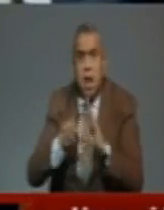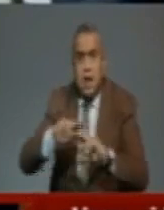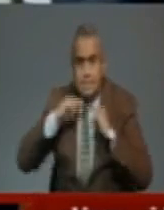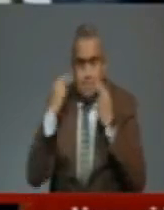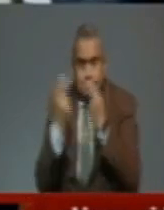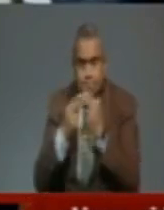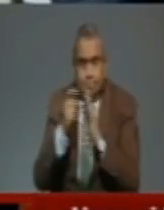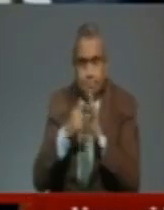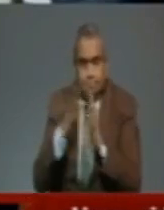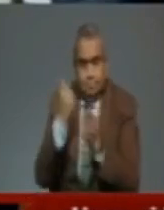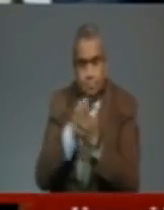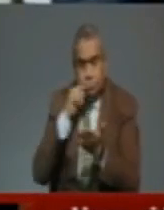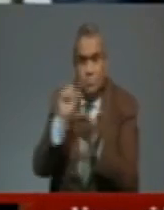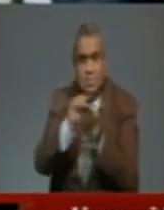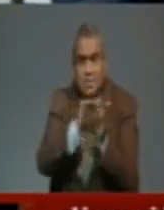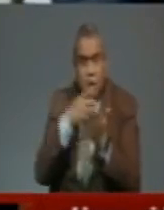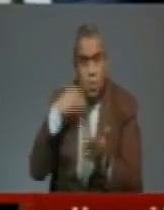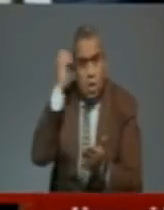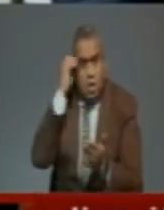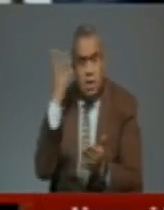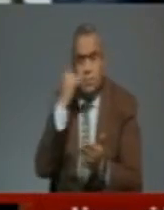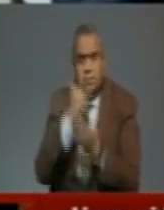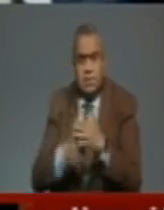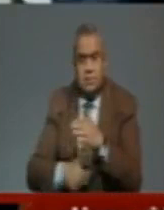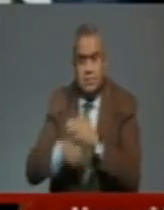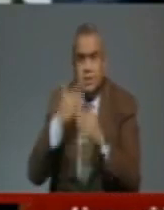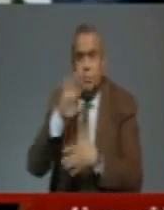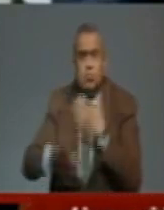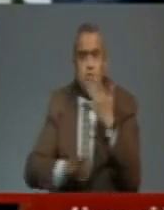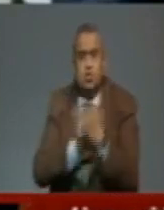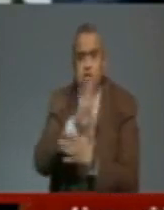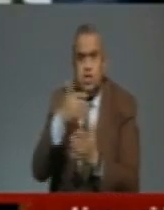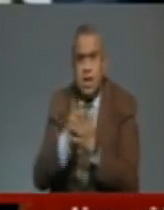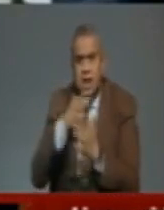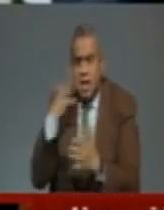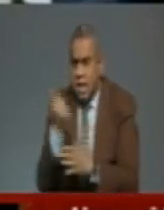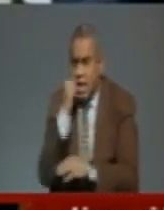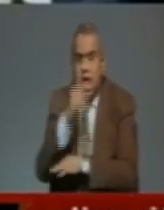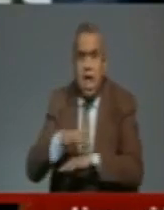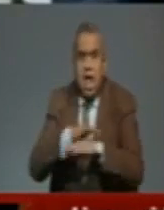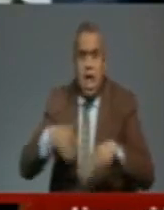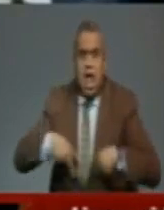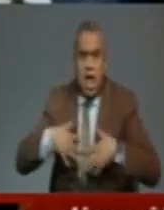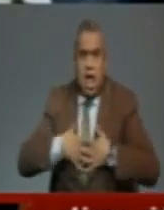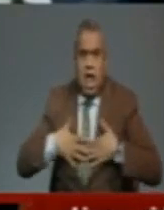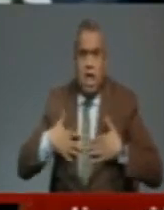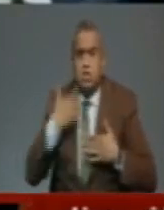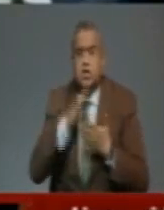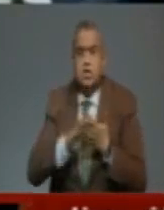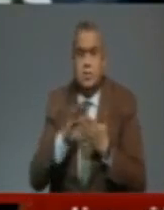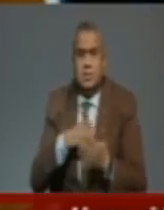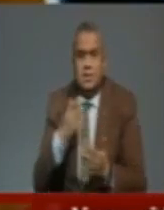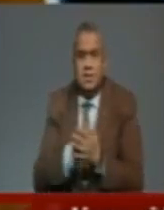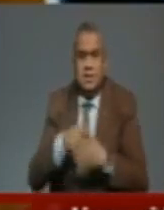الدول ليه مش مستقره. الناس عايزه تعيش، الناس عايزه كامل تاكل وتعيش وتشرب. عايزه